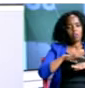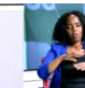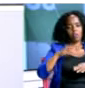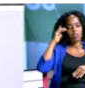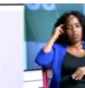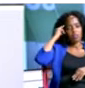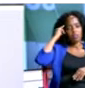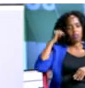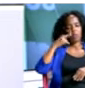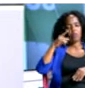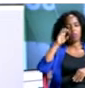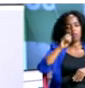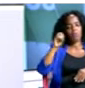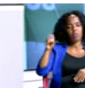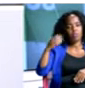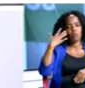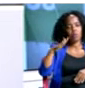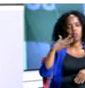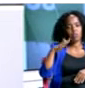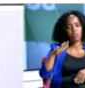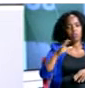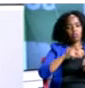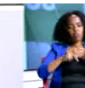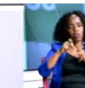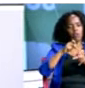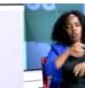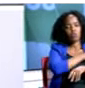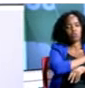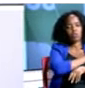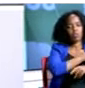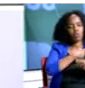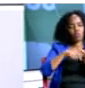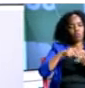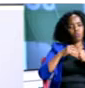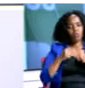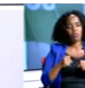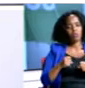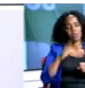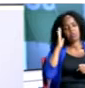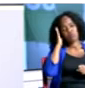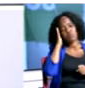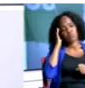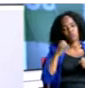tu. Persenti kuda nishani ammo namu tangkun sadar ko hospital tu ufu dan dau, isu dan